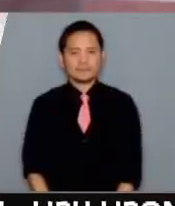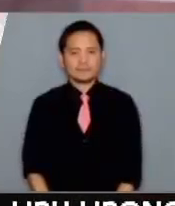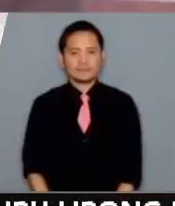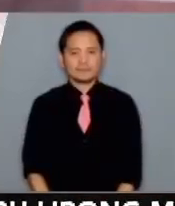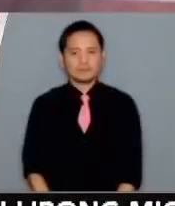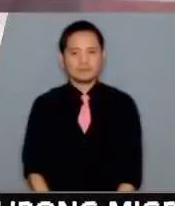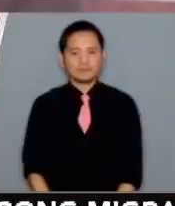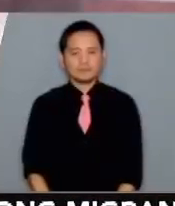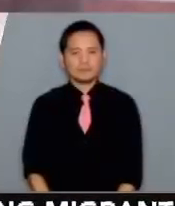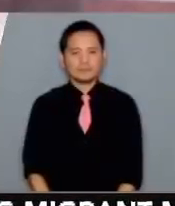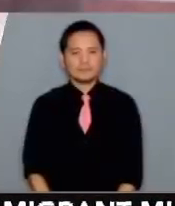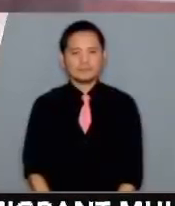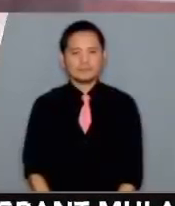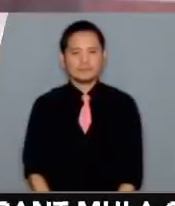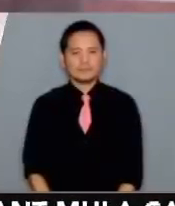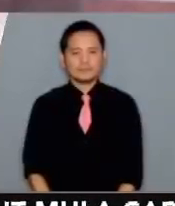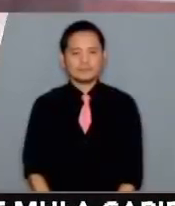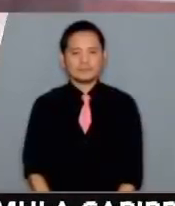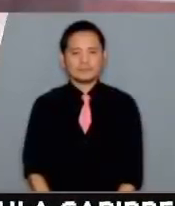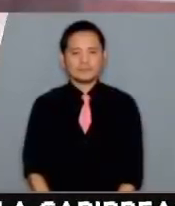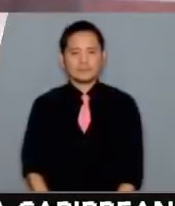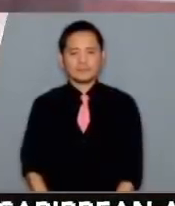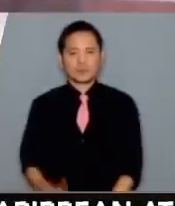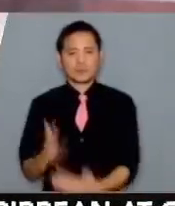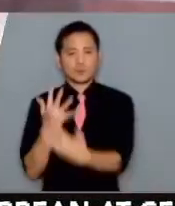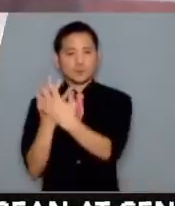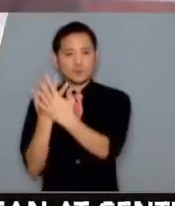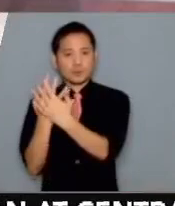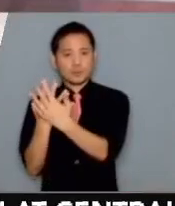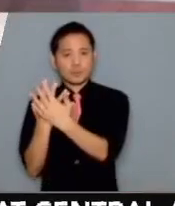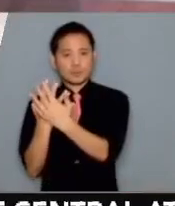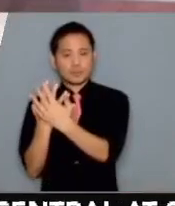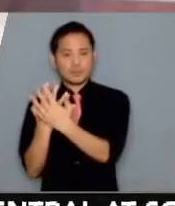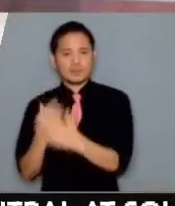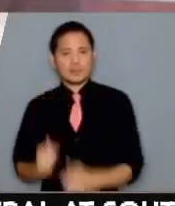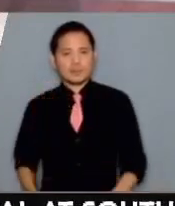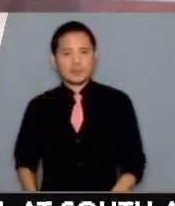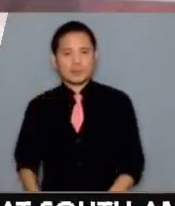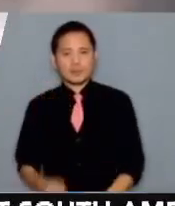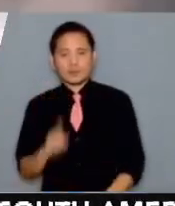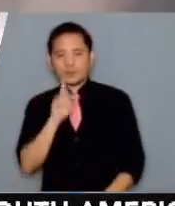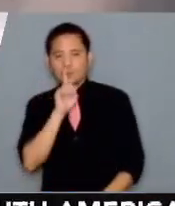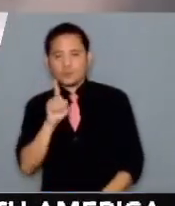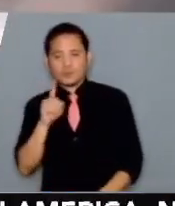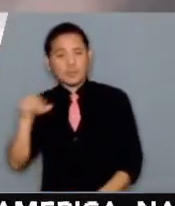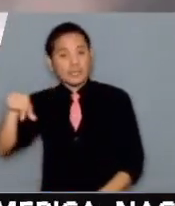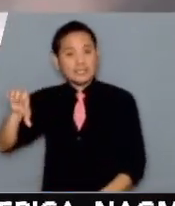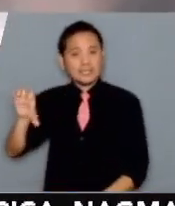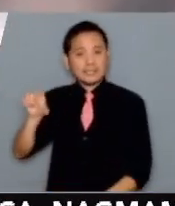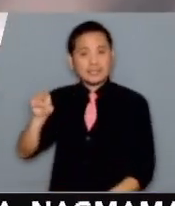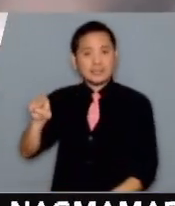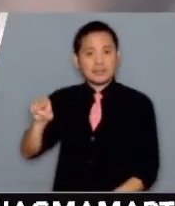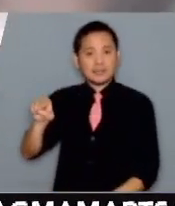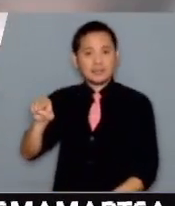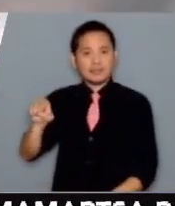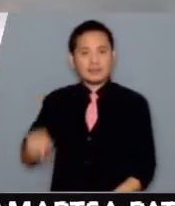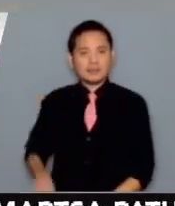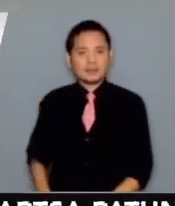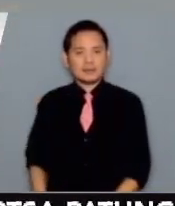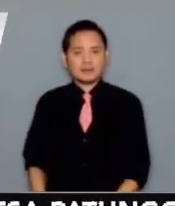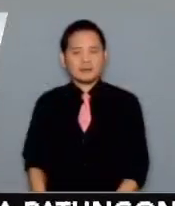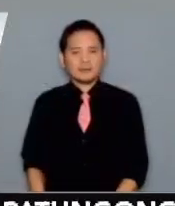Sa kulungan, ang bagsak na lalaking sangkutumano sa pangingikil sa Quezon City. Sa eksklusibong ulat ng Super